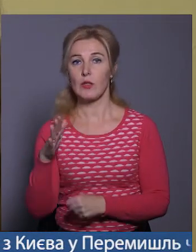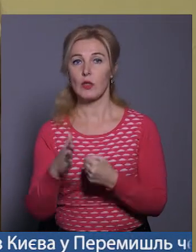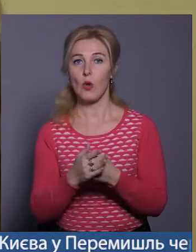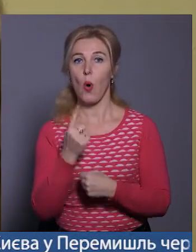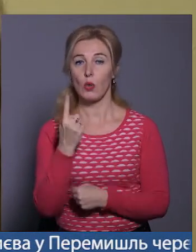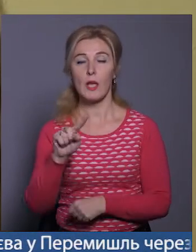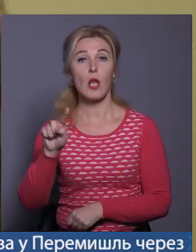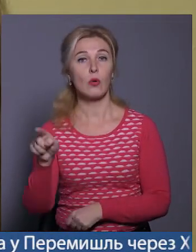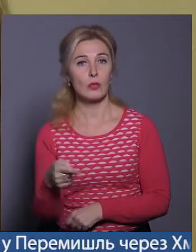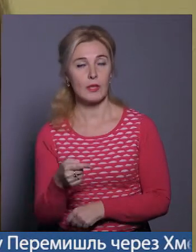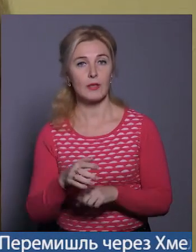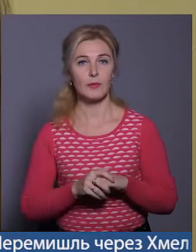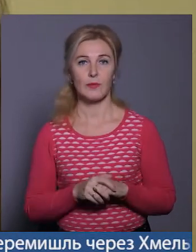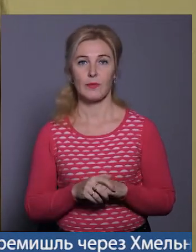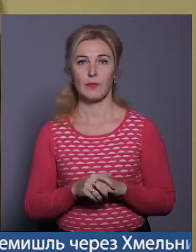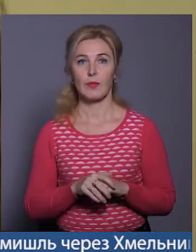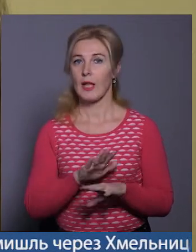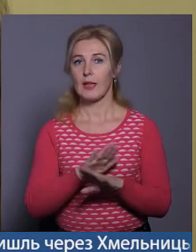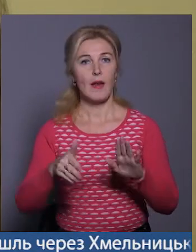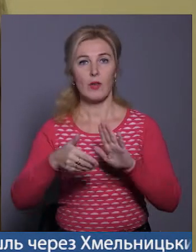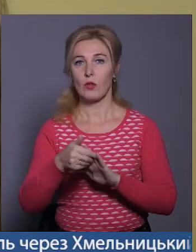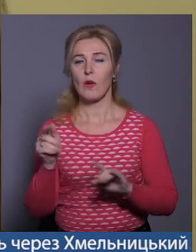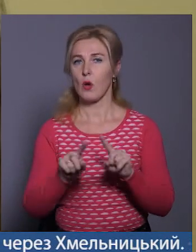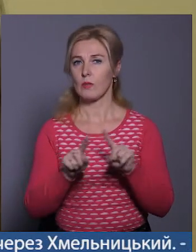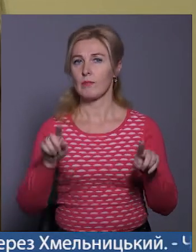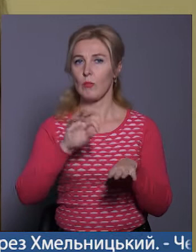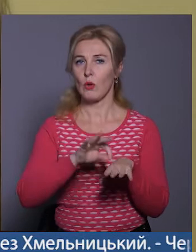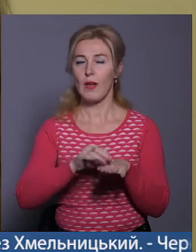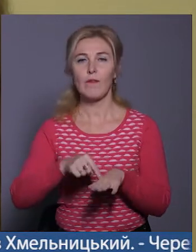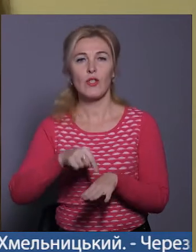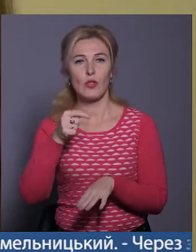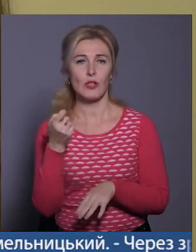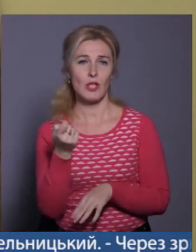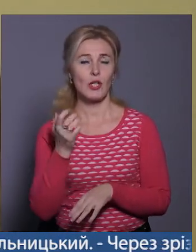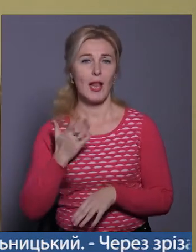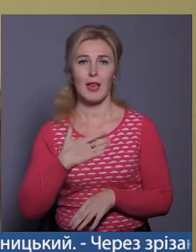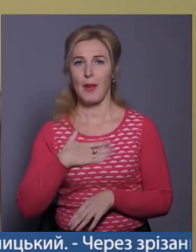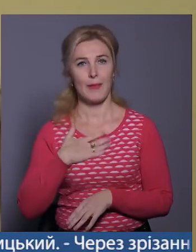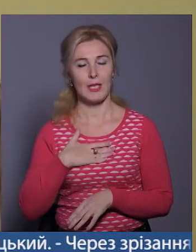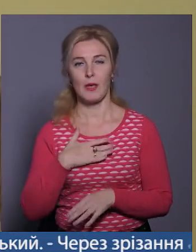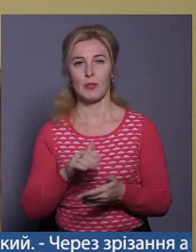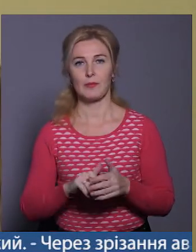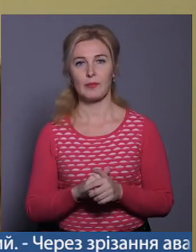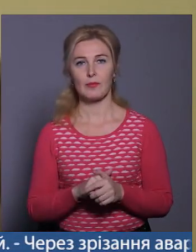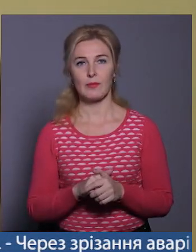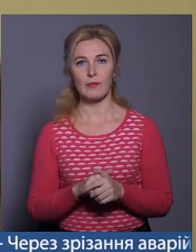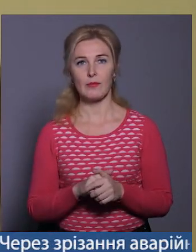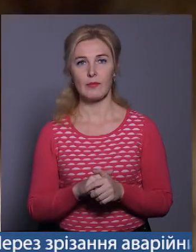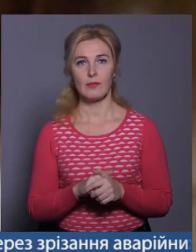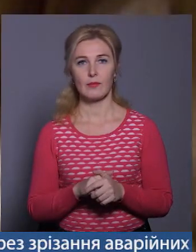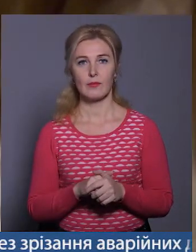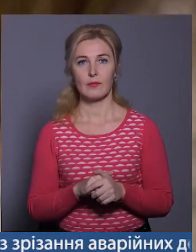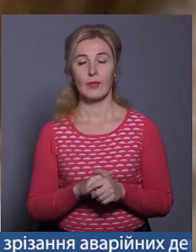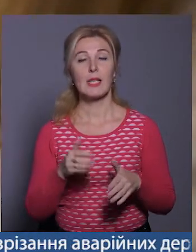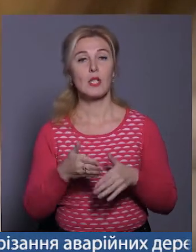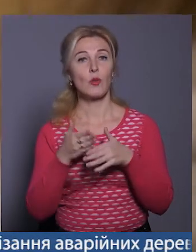1 години. Воно не викликає особливих больових відчуттів, трішки неприємно, тому що йде стимуляція струмом.